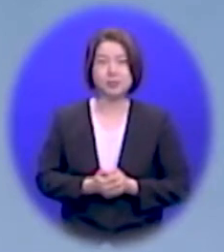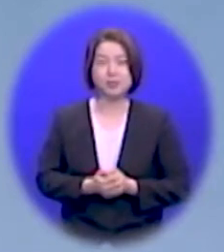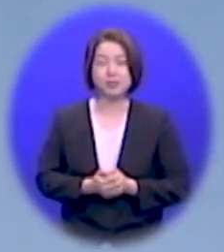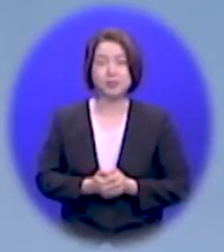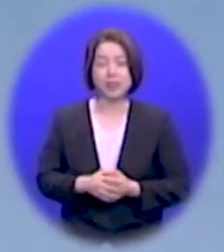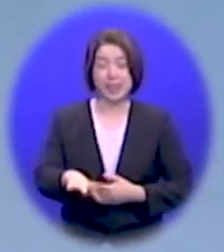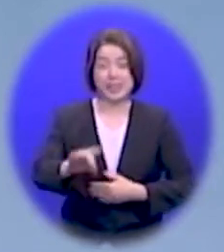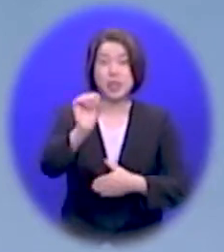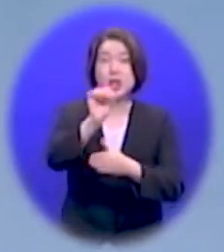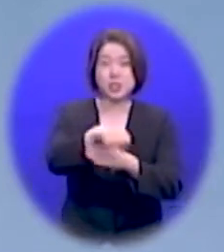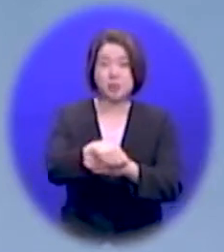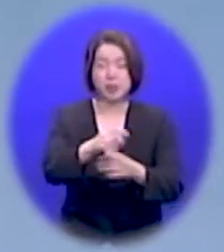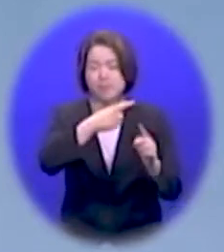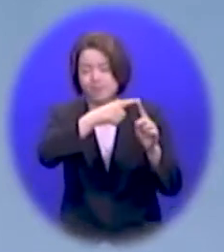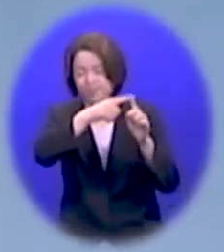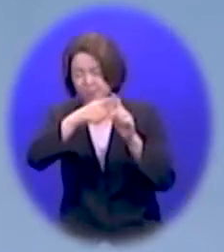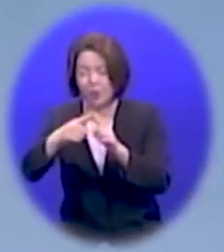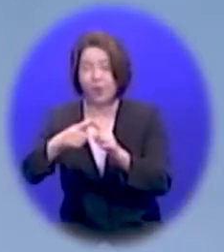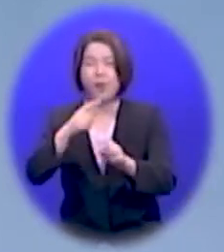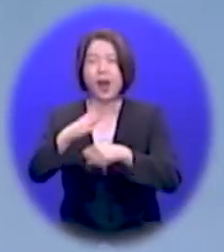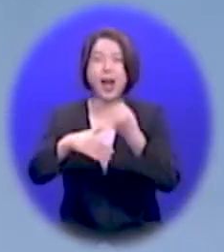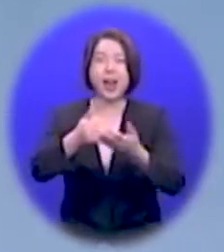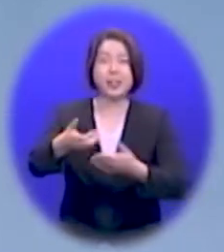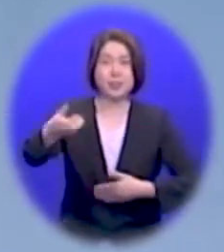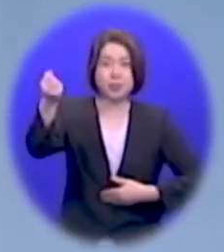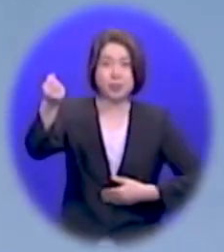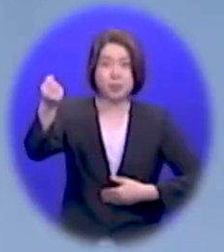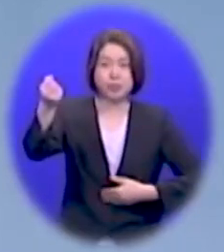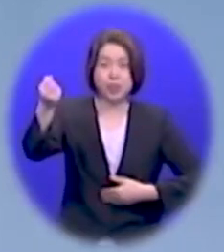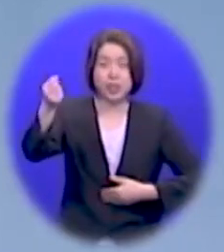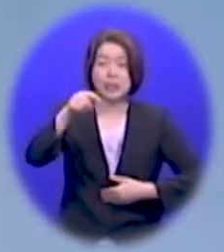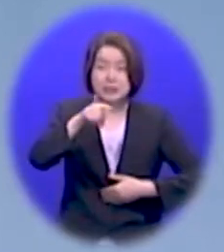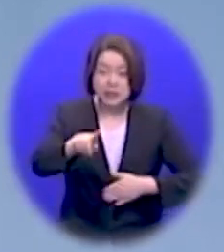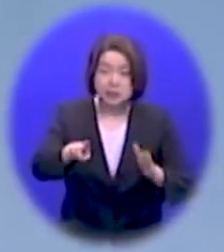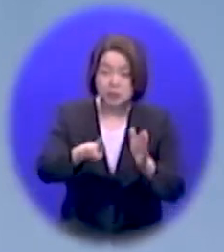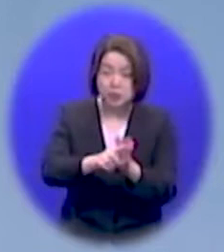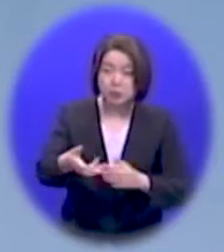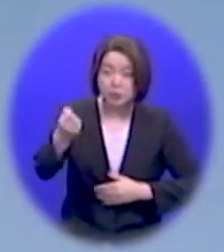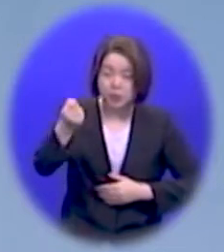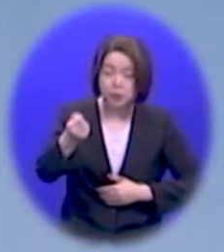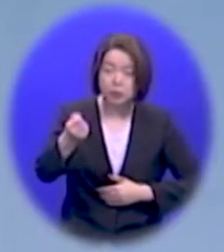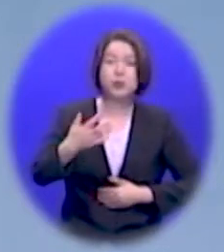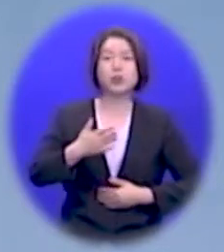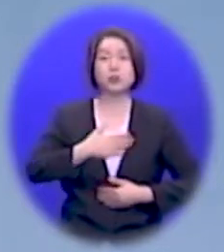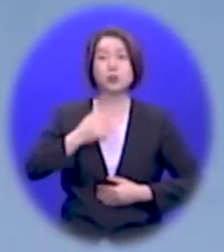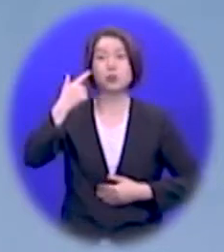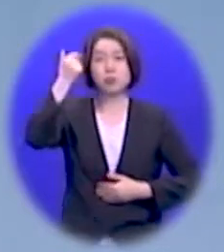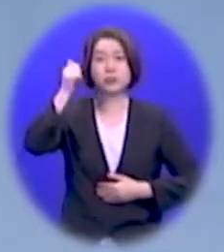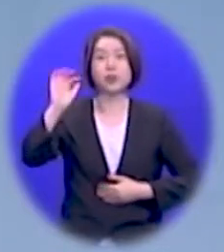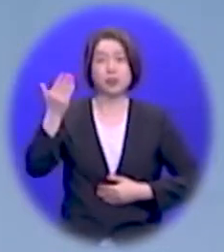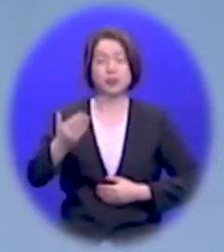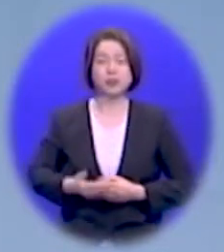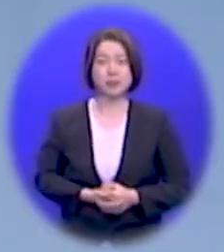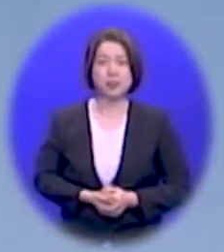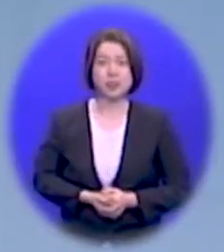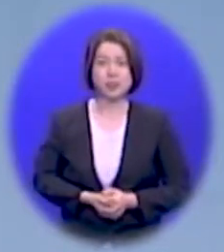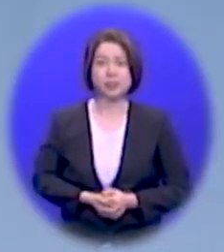첫 열매는 무조건 하나님 거다 그렇게 드린 그 믿음으로 분한 저는 목사가 이렇게 된 거예요